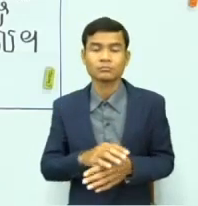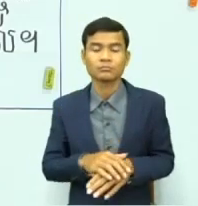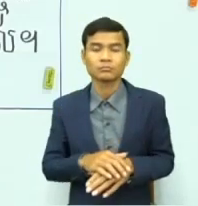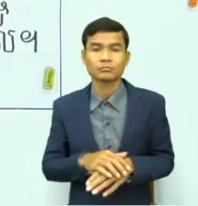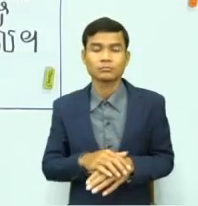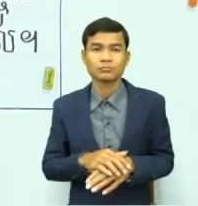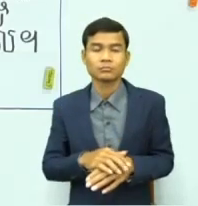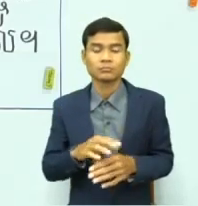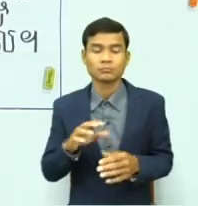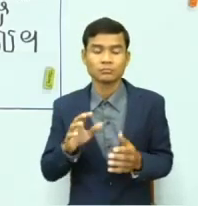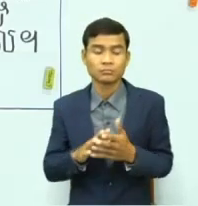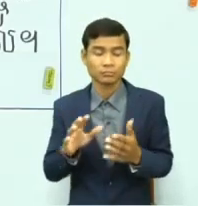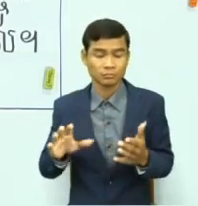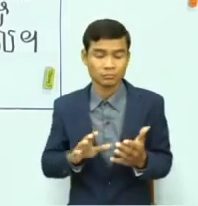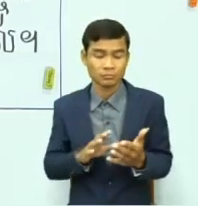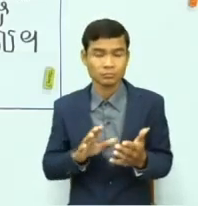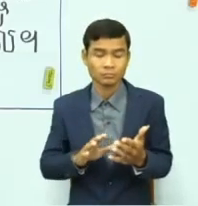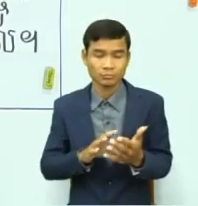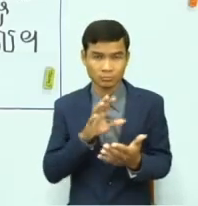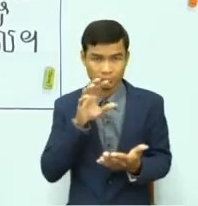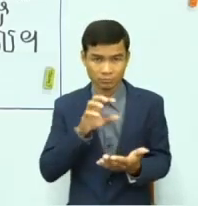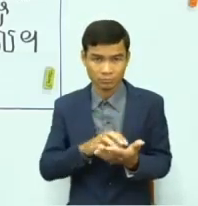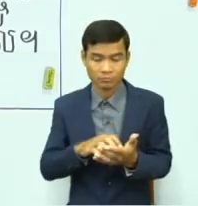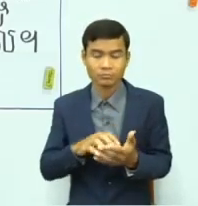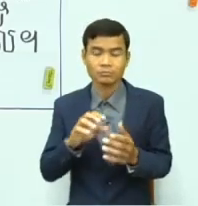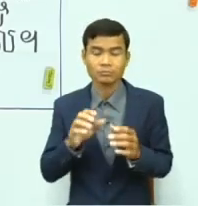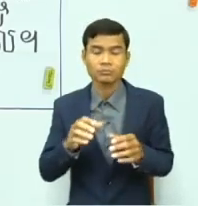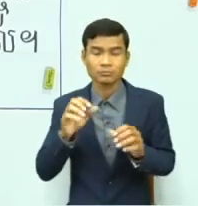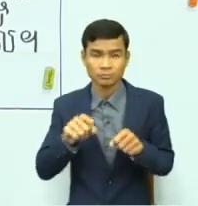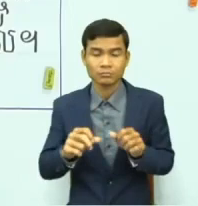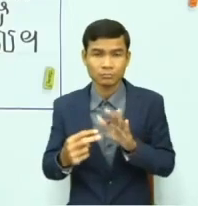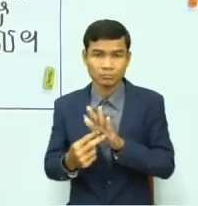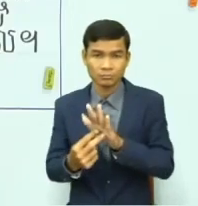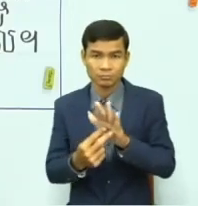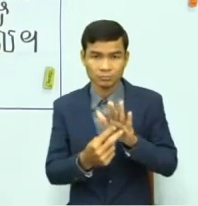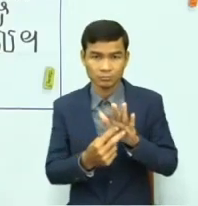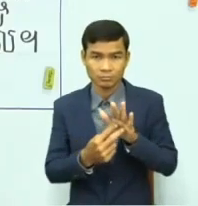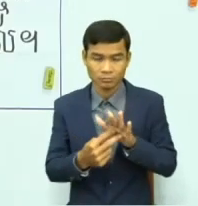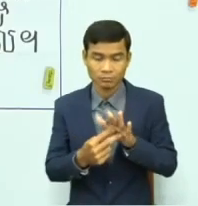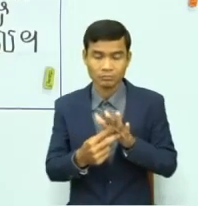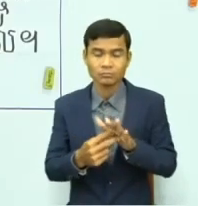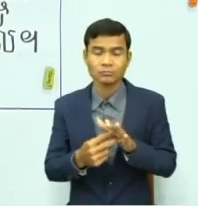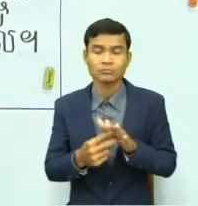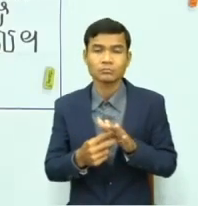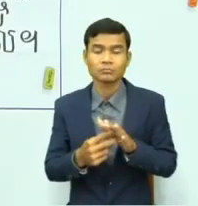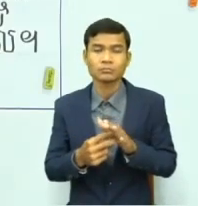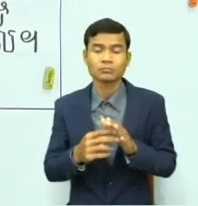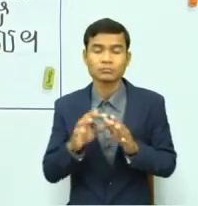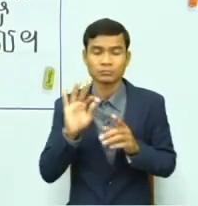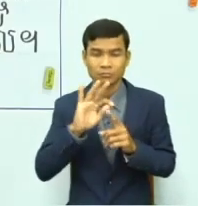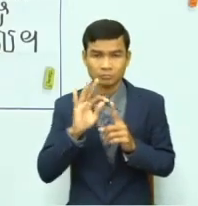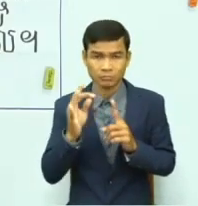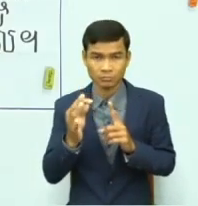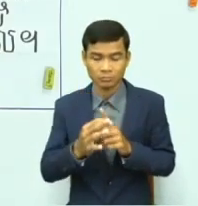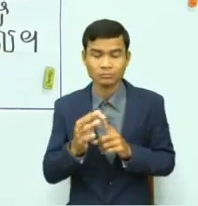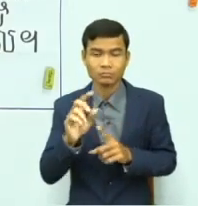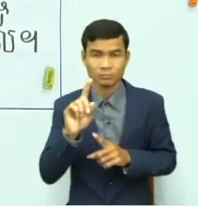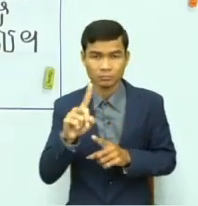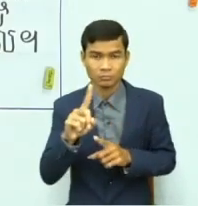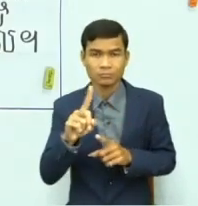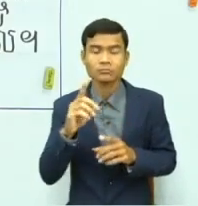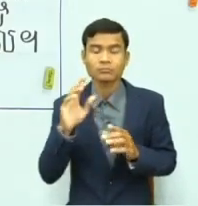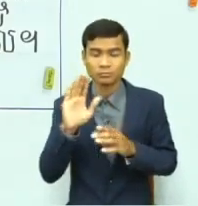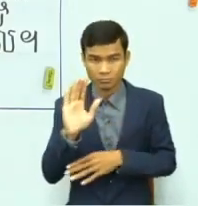riết thiên ni phnom penh ban bằng hai nữ vấp thọ muối chầm